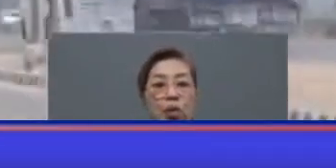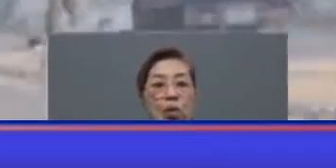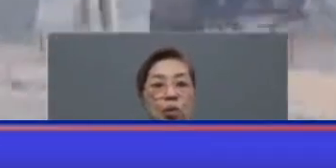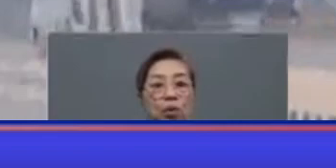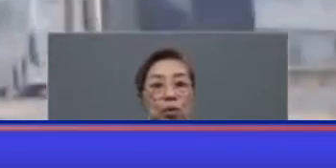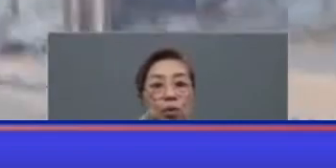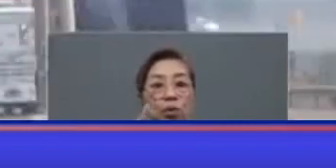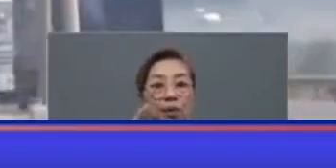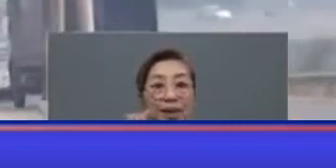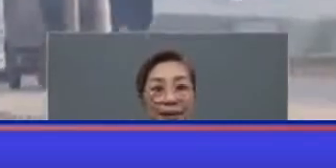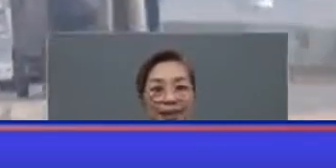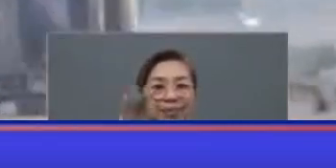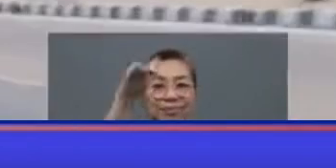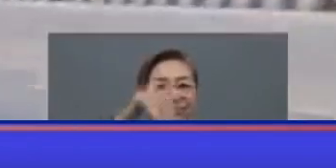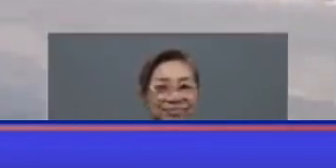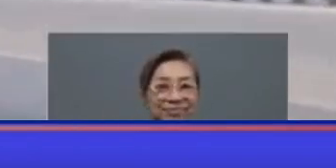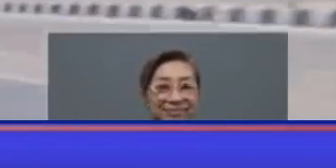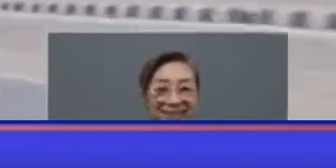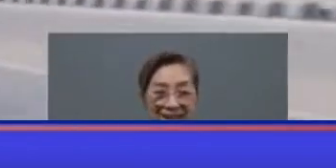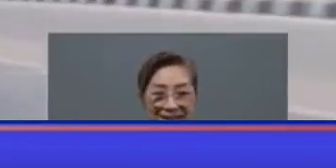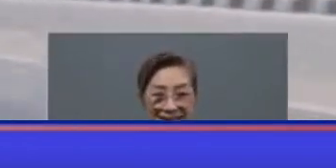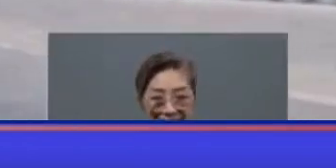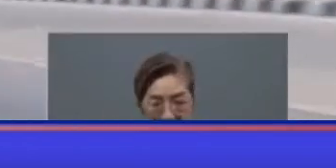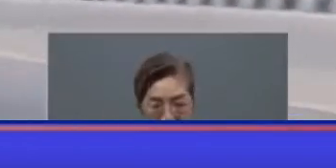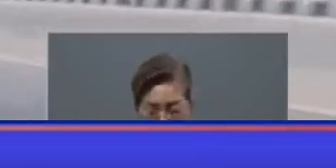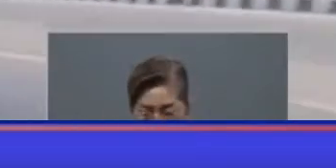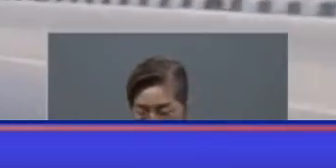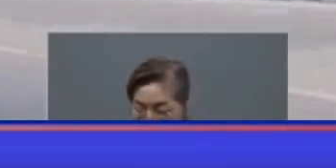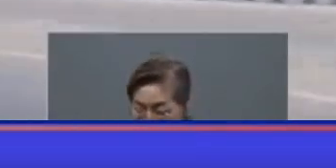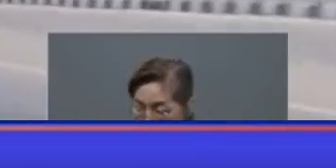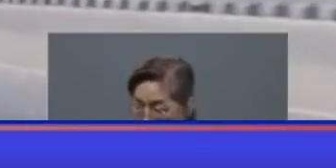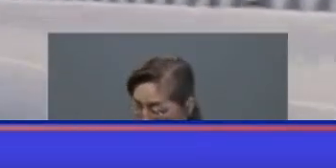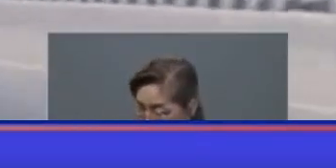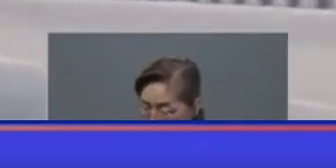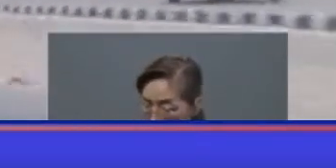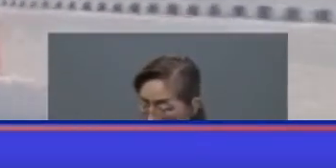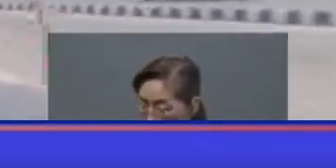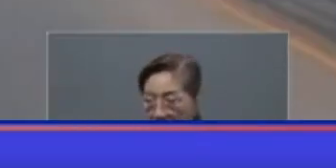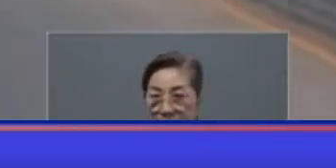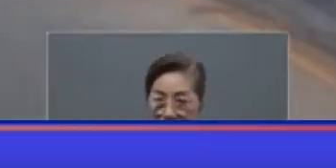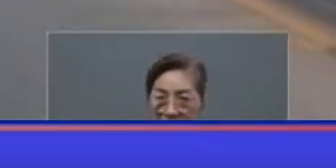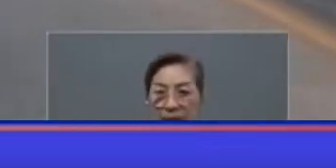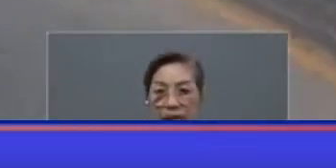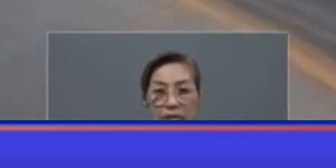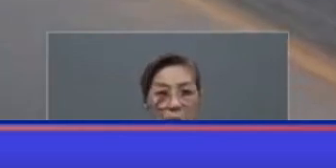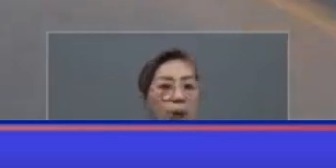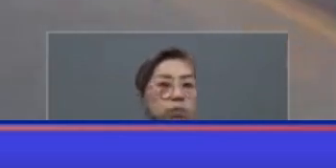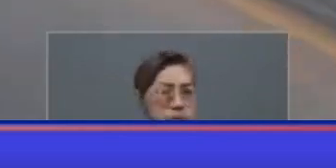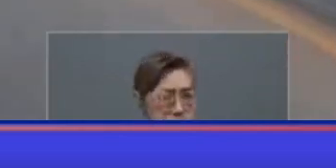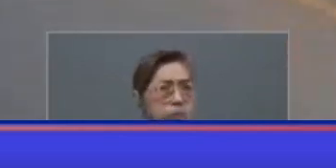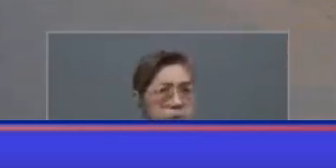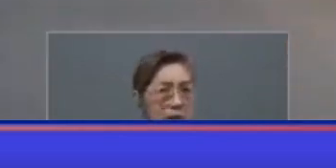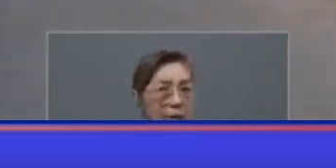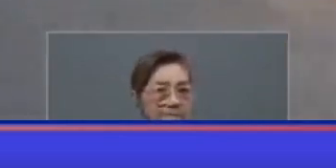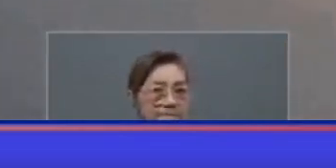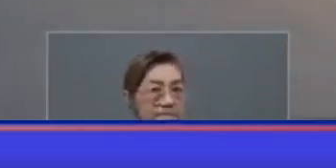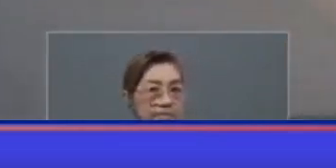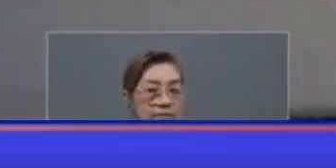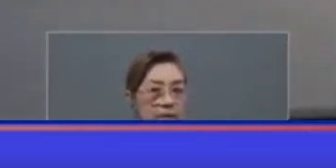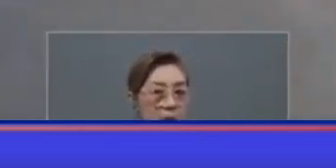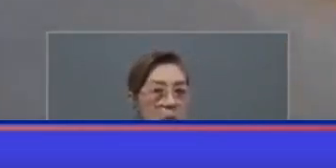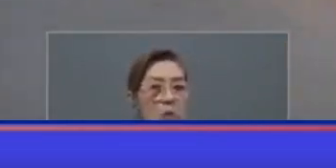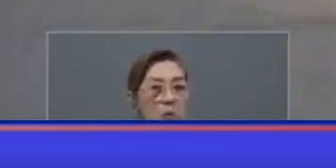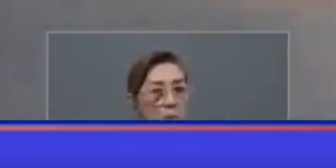าดไทยและหน่วยงานที่เกี่ยวข้องก็ร่วมมือกันอำนวยความสะดวกให้ท่านอย่างเต็มที่อยู่แล้วเพียงแต่ว่าเราเองก็ต้องรักษาวินัยในเรื่องของการขับขี่ด้ว